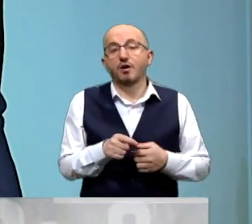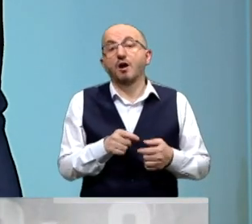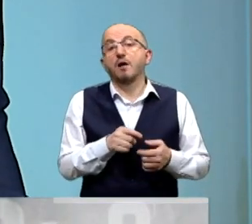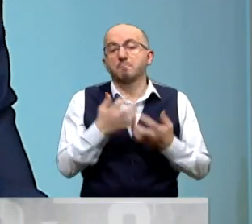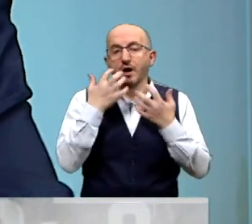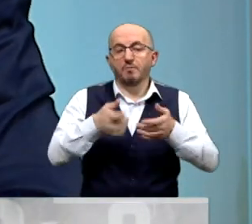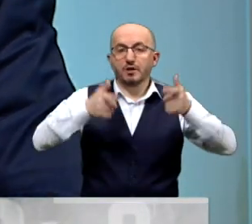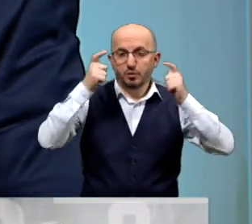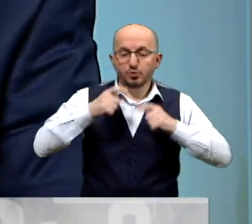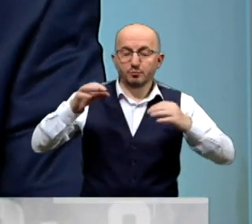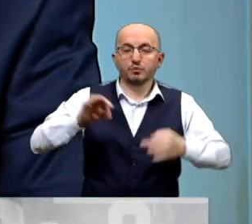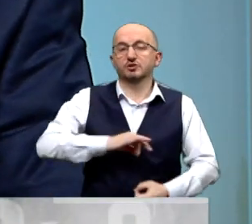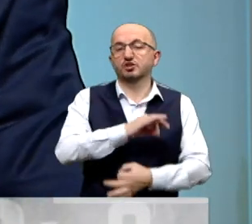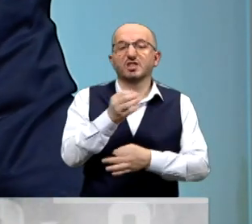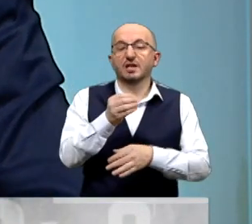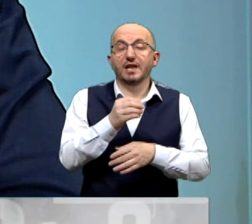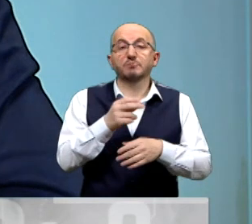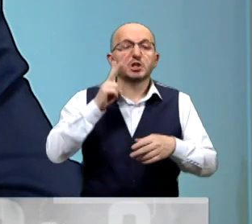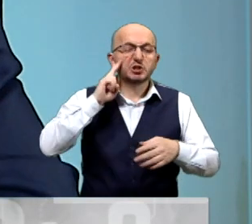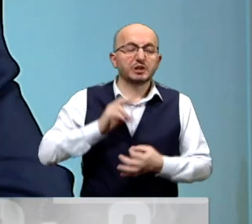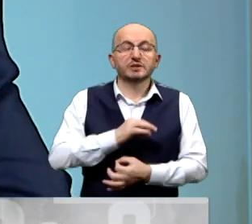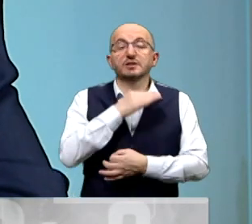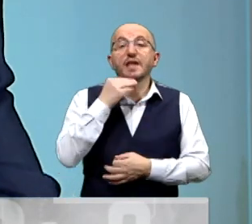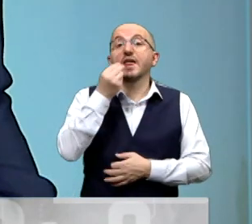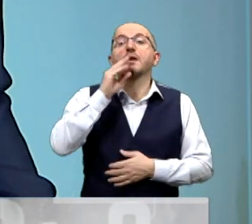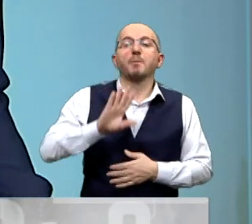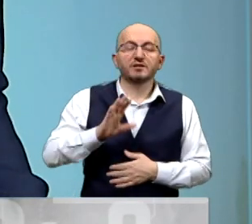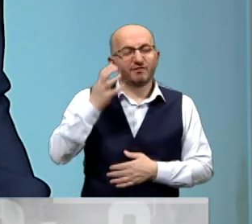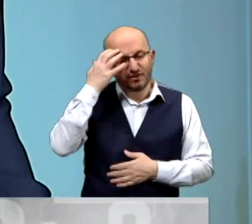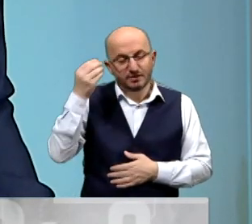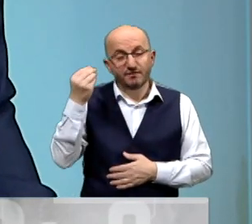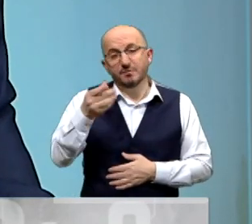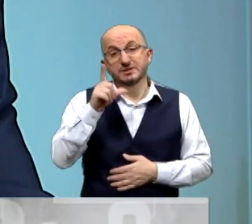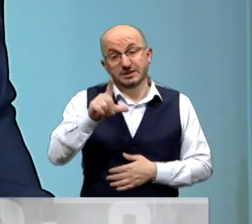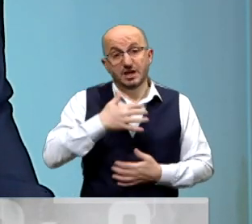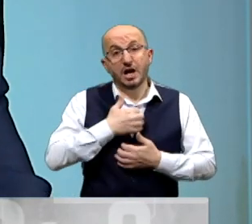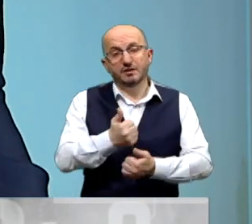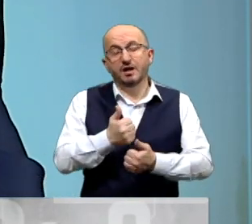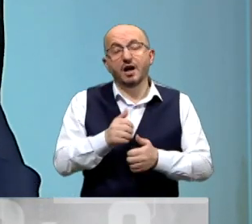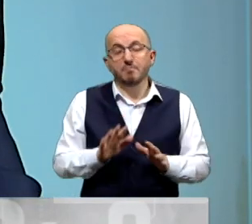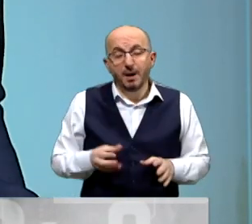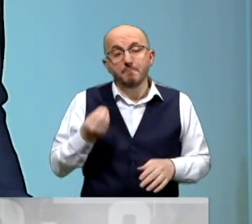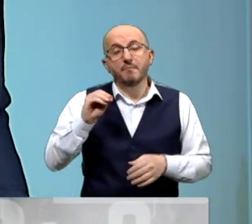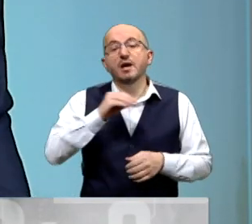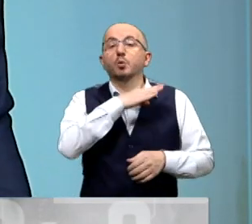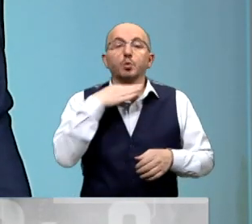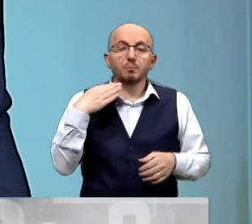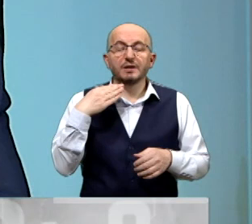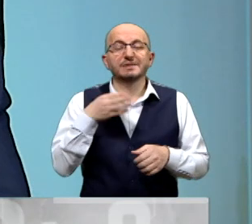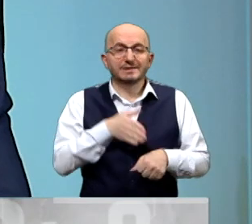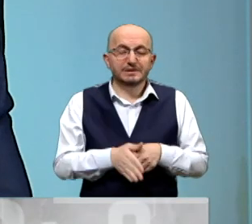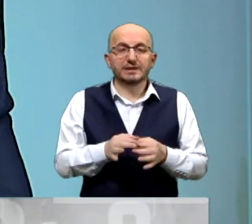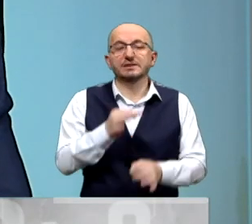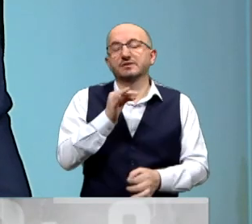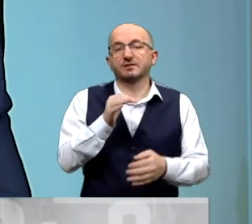onun bakmakla yükümlü olduğu kişiler bir de zenginler yiyemez fakirlere verilmesi gerekir Ama Akika kurbanını kesen insan